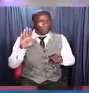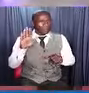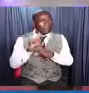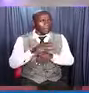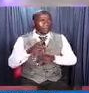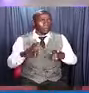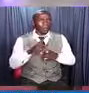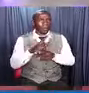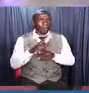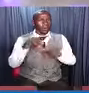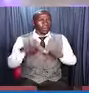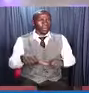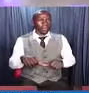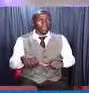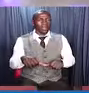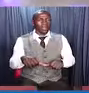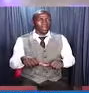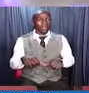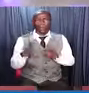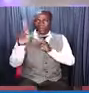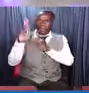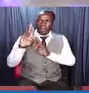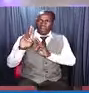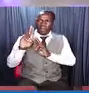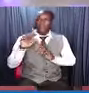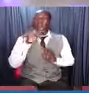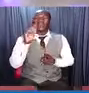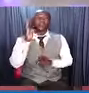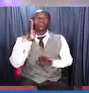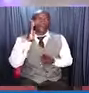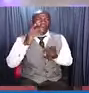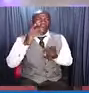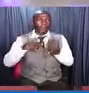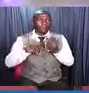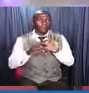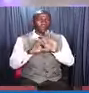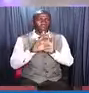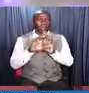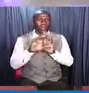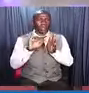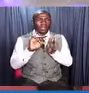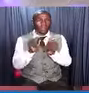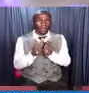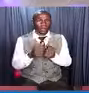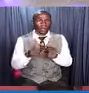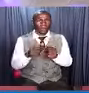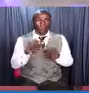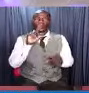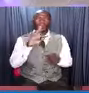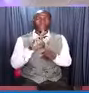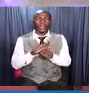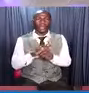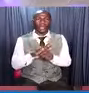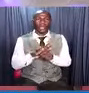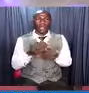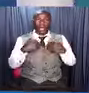And stay for so many days. Mheshimu baba yako na mama yako. Honor your father and mother. Amri ndio amri ya kwanza yenye haki. This is the first commandment with a promise. Duniani uwe na